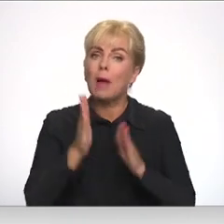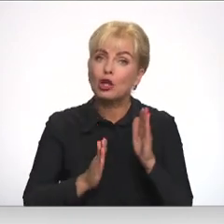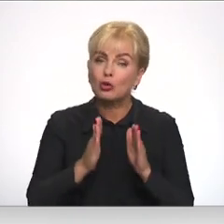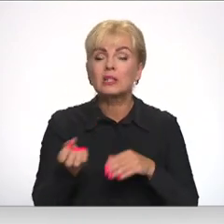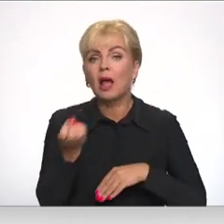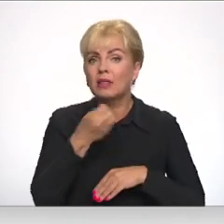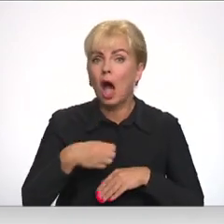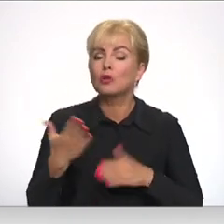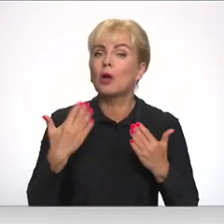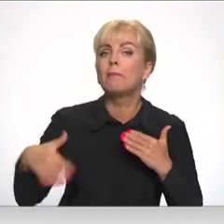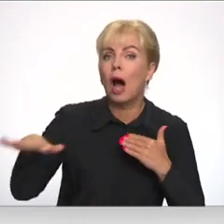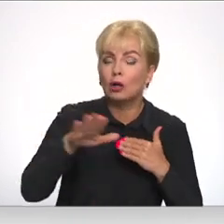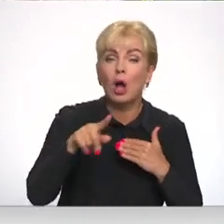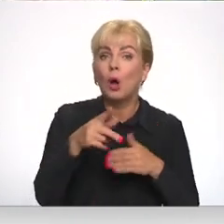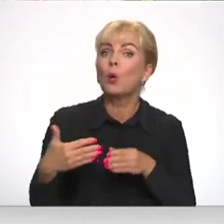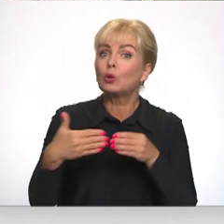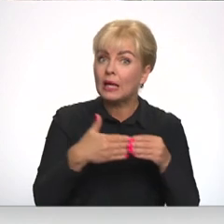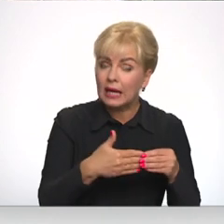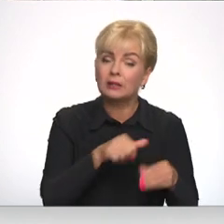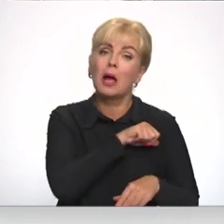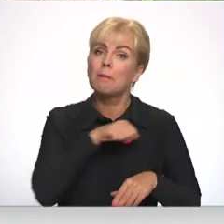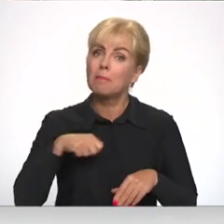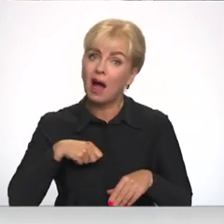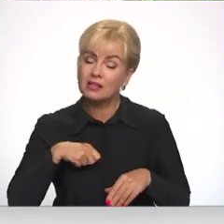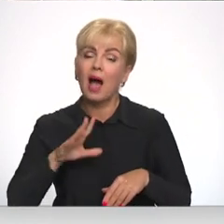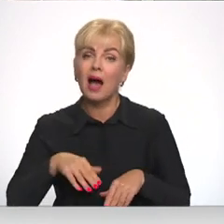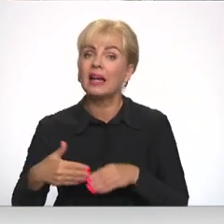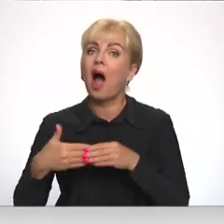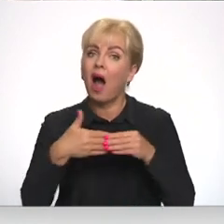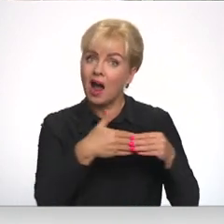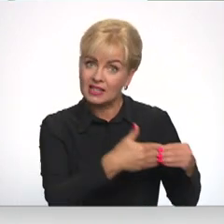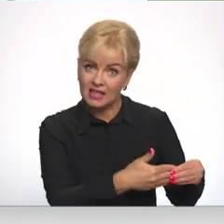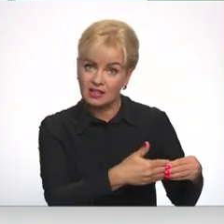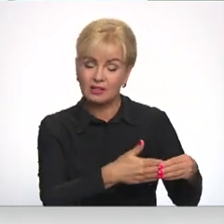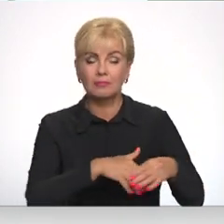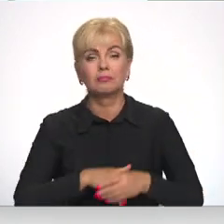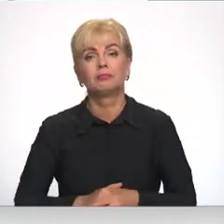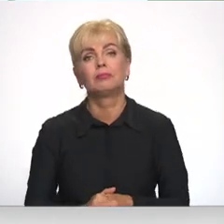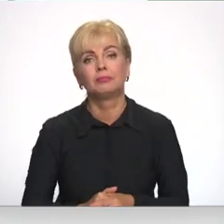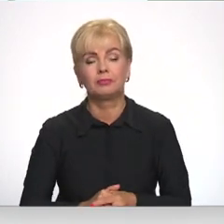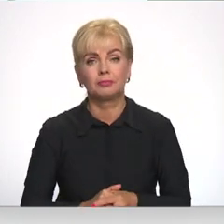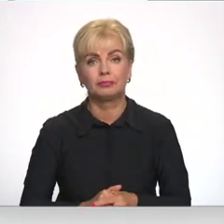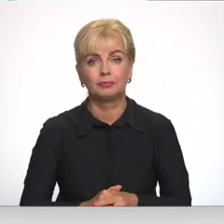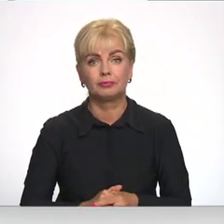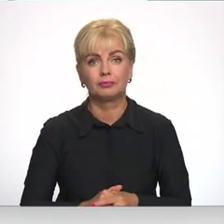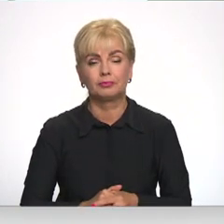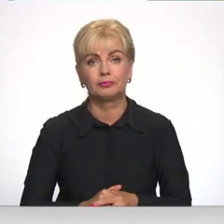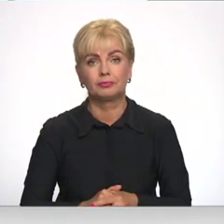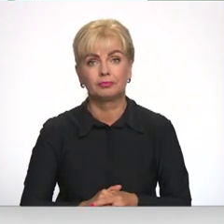parkos, ko ienest, to arī aiznest. Patrīcija Paula Kļaviņa, Aigars Kovaļevskis, speciāli Latvijas televīzijai.